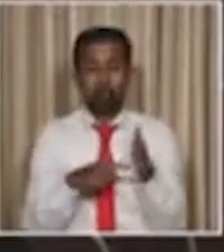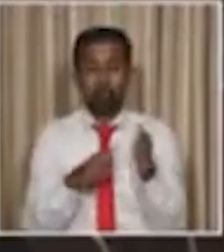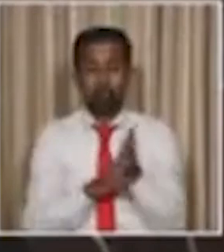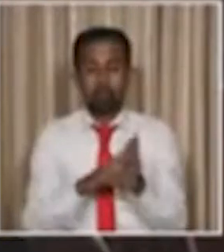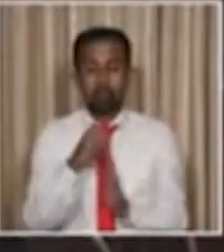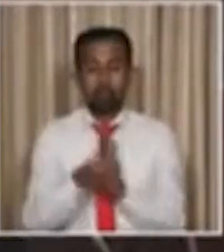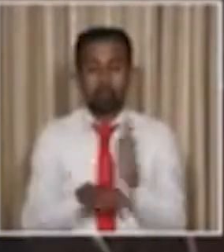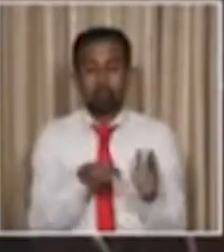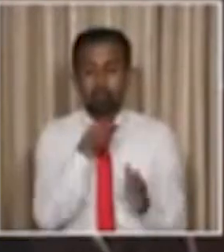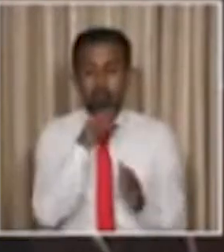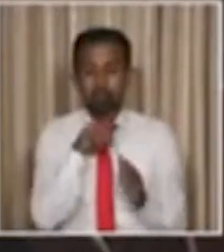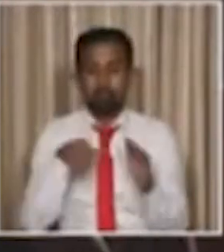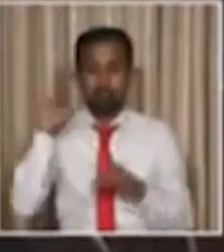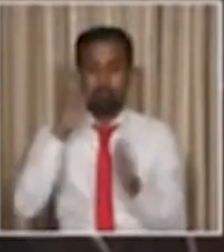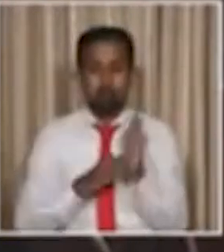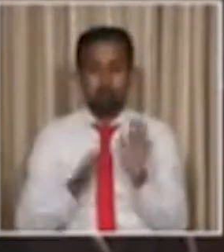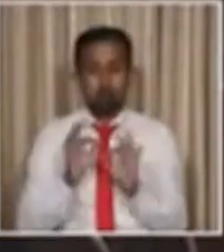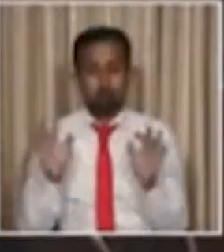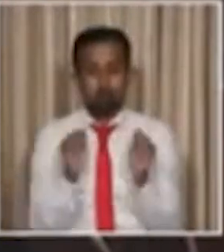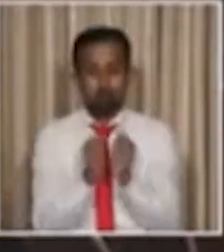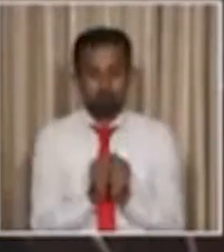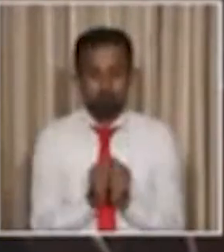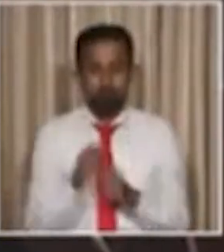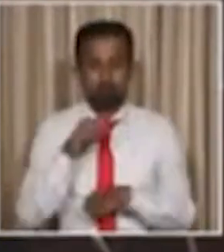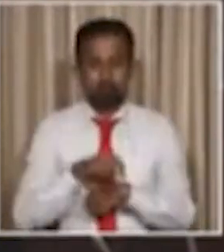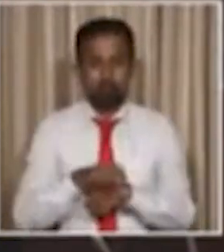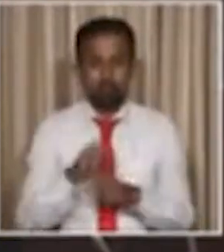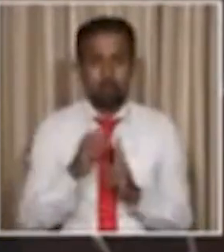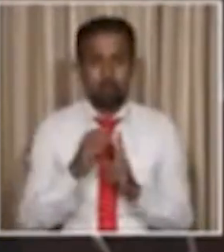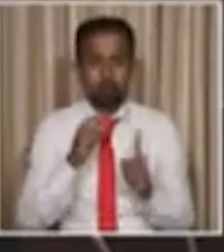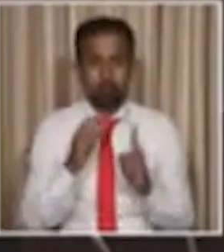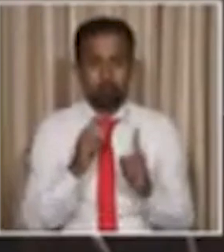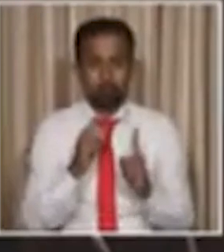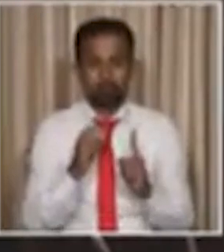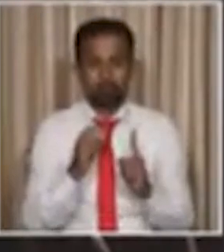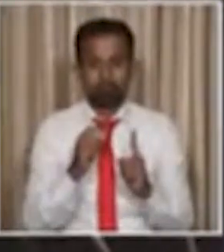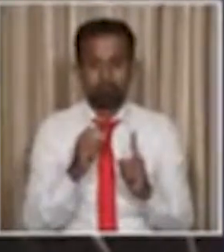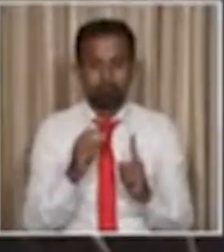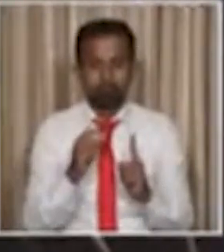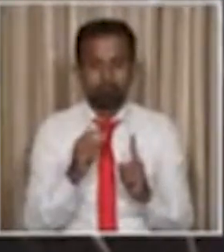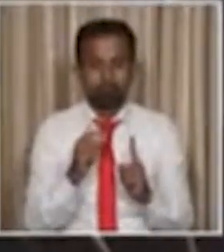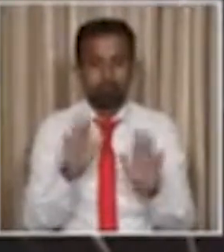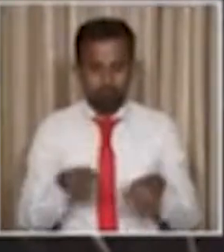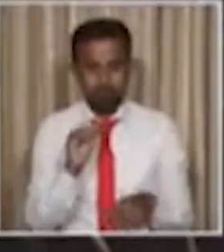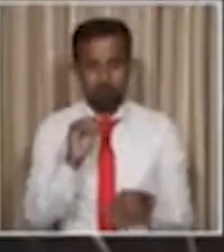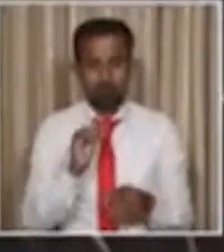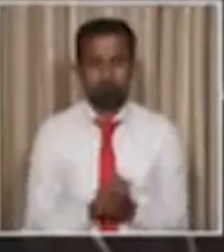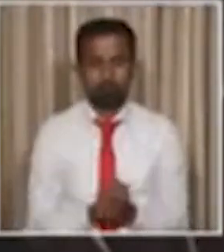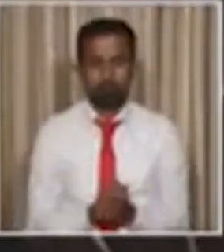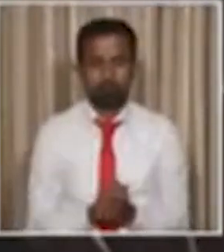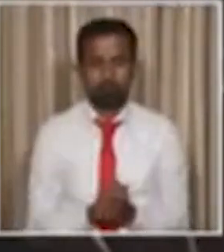ලංකා රූපවාහිනියේ ජේෂ්ඨම මාධ්‍යවේදී ඉදිරියට කටයුතු කරද්දී මේ පාර්ලිමේන්තු අතීතයේ නීති අවසන් වුණා අවසන් කරනවා